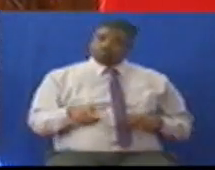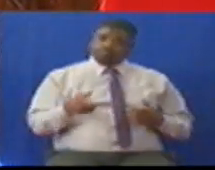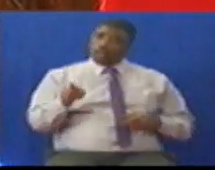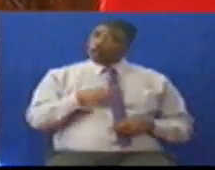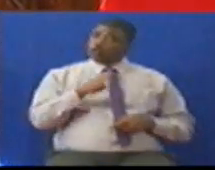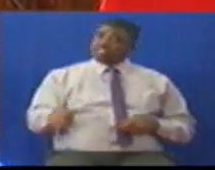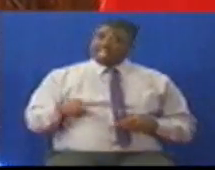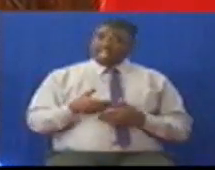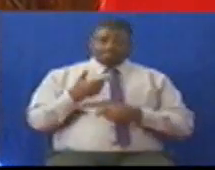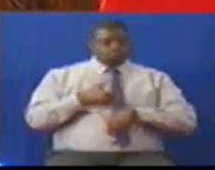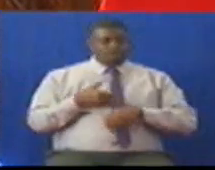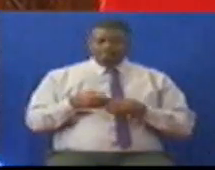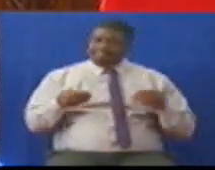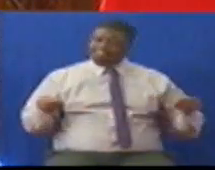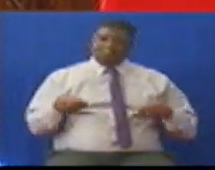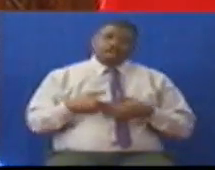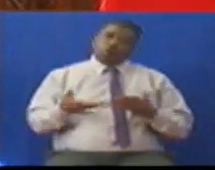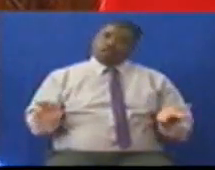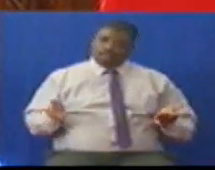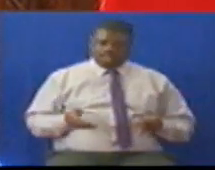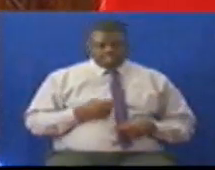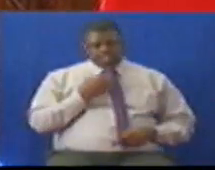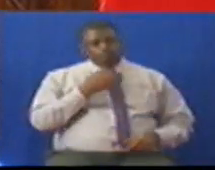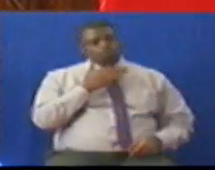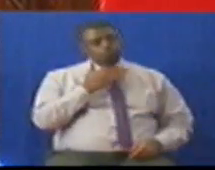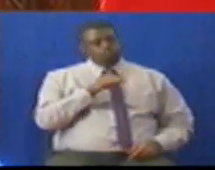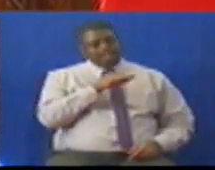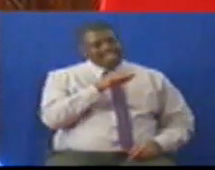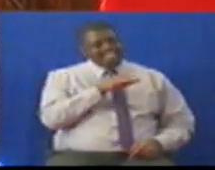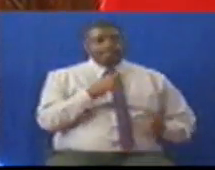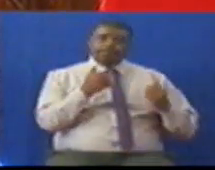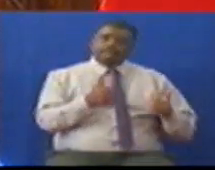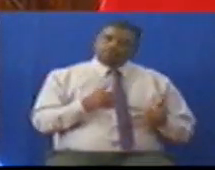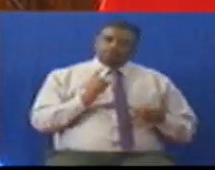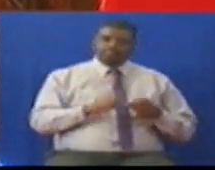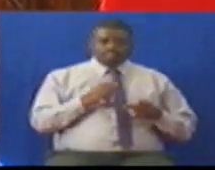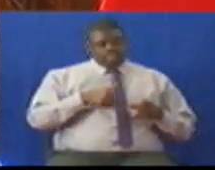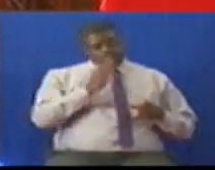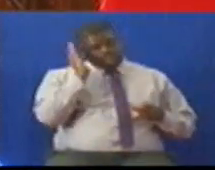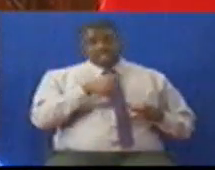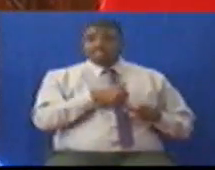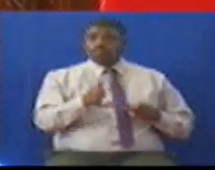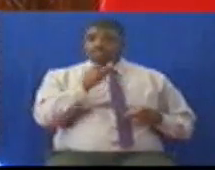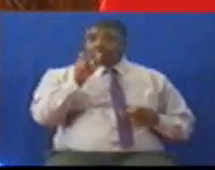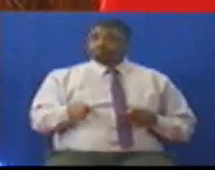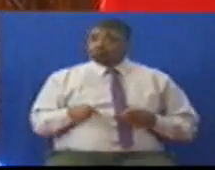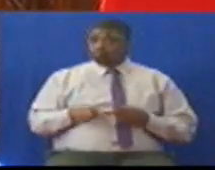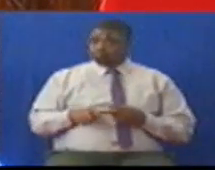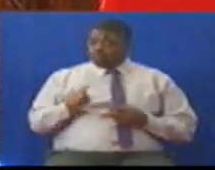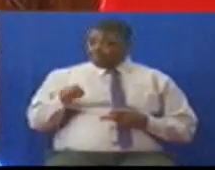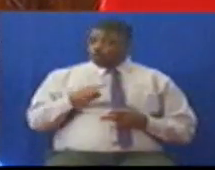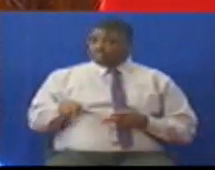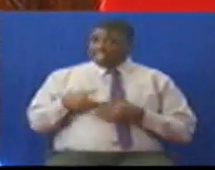muda mrefu kwa kisingizio cha upelelezi unaoendelea. Pili ni kwa faida ya serikali yenyewe. Endapo mtuhumiwa hatakuwa na hatia,